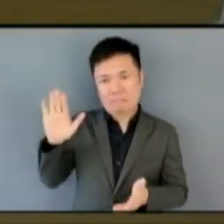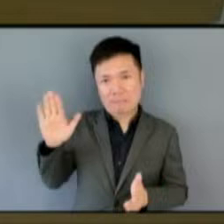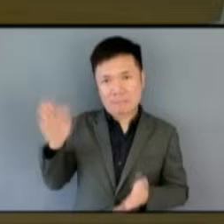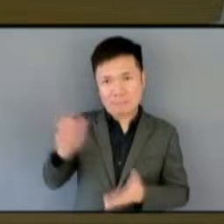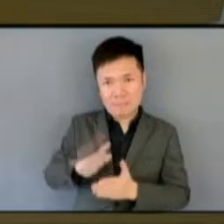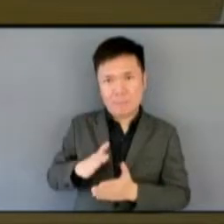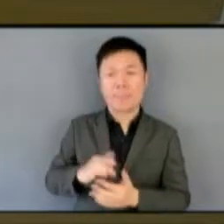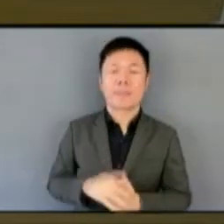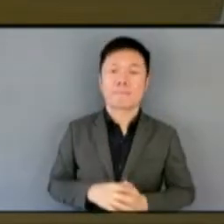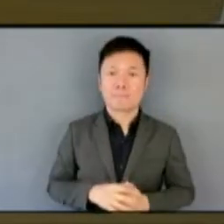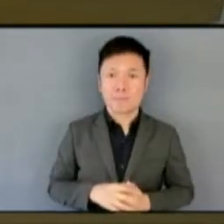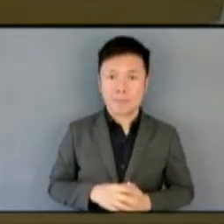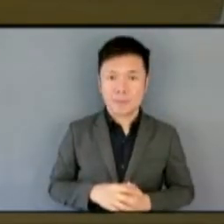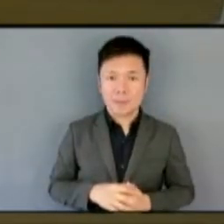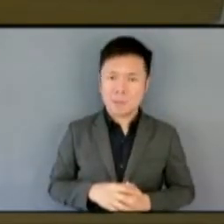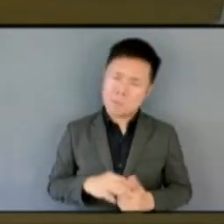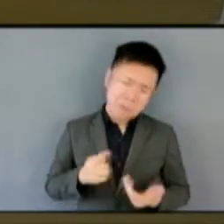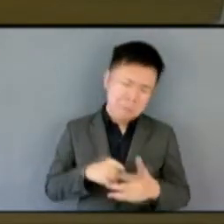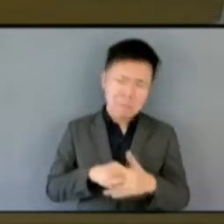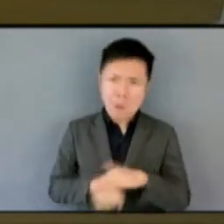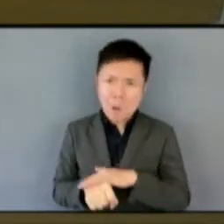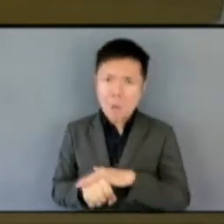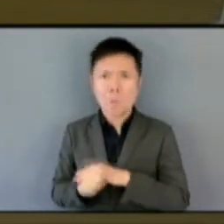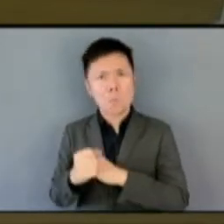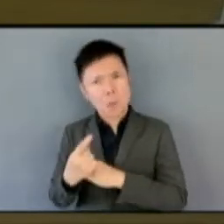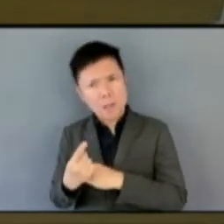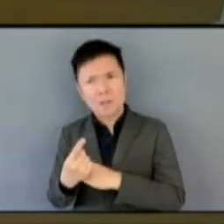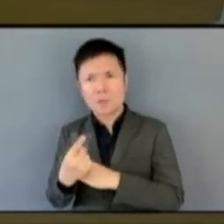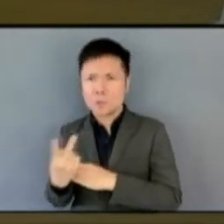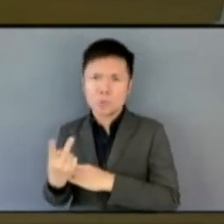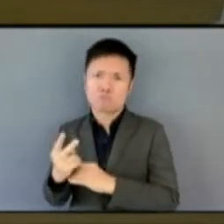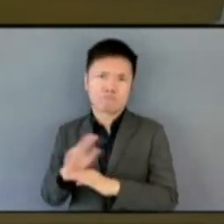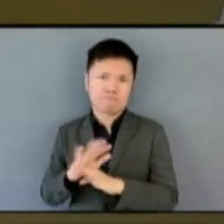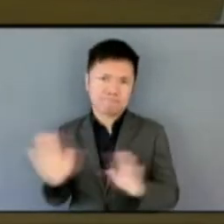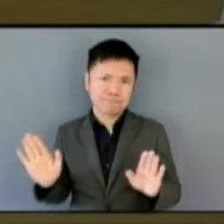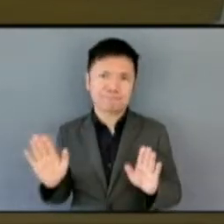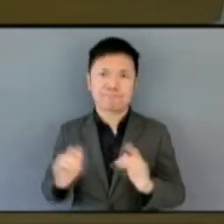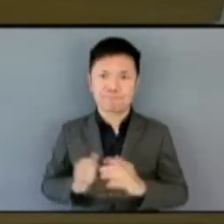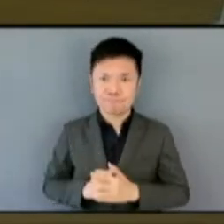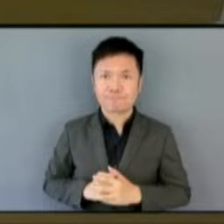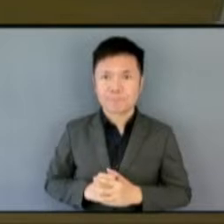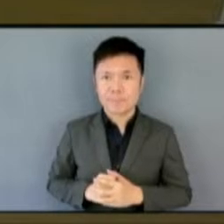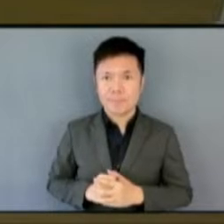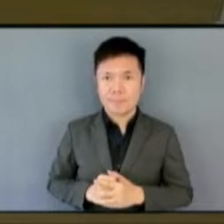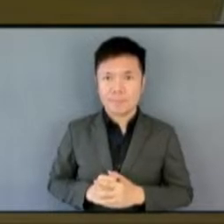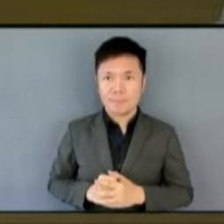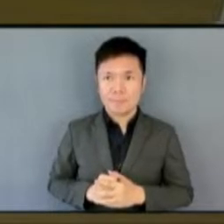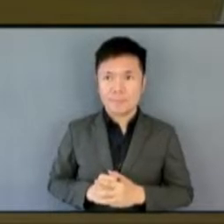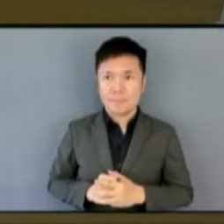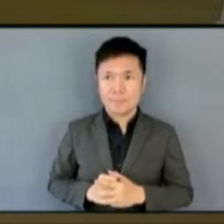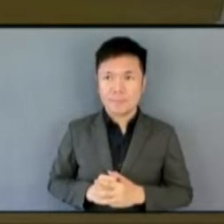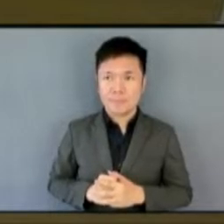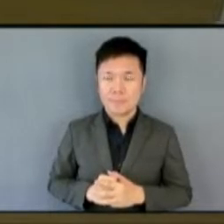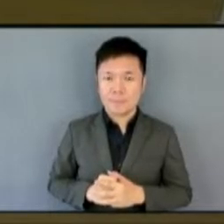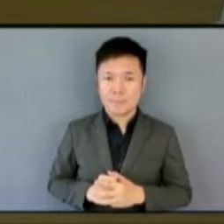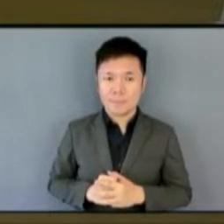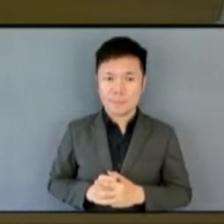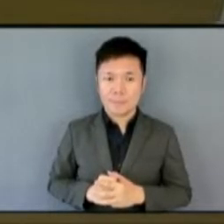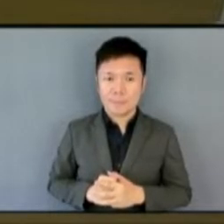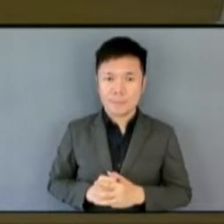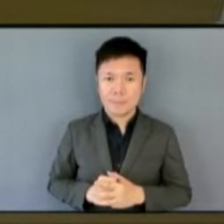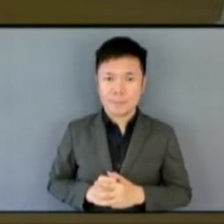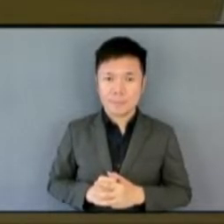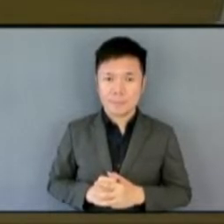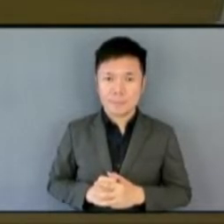детей. При этом тенденция роста уровня рождаемости третьих и последующих детей имеет